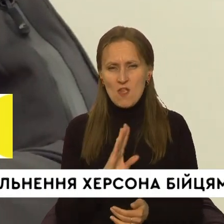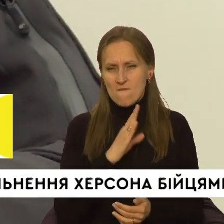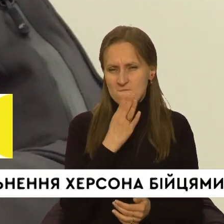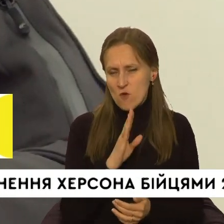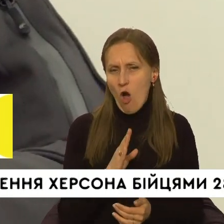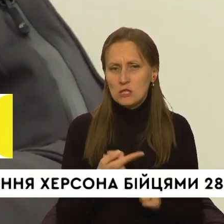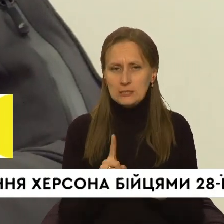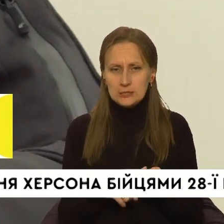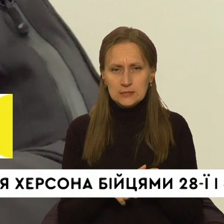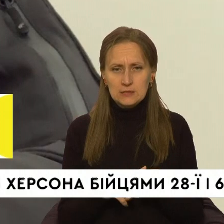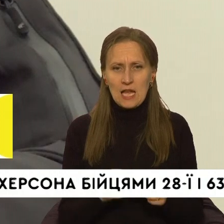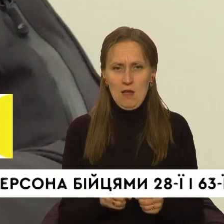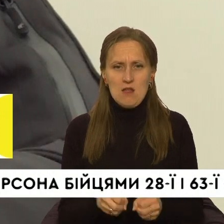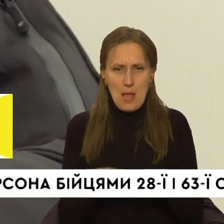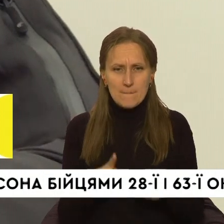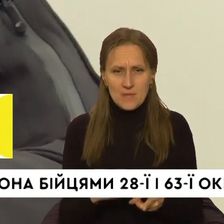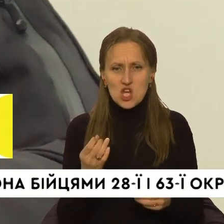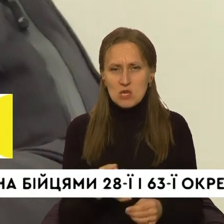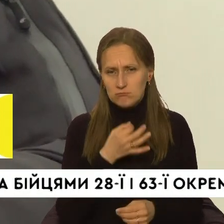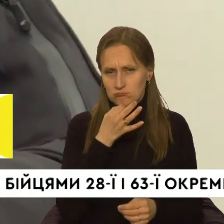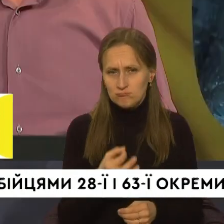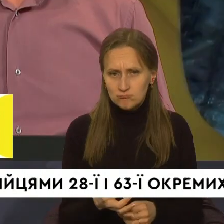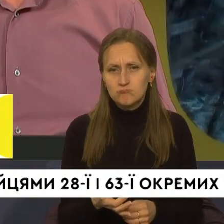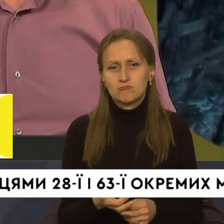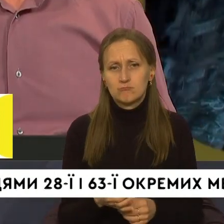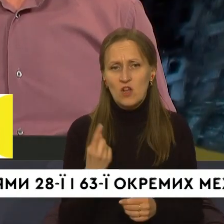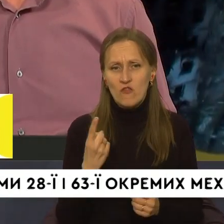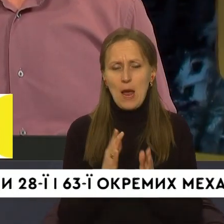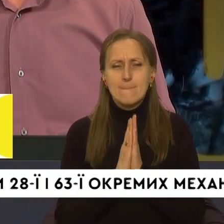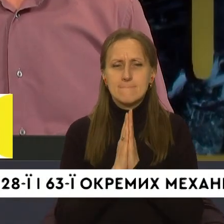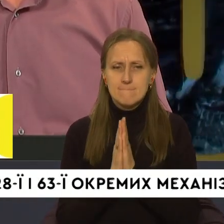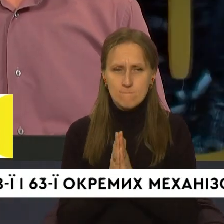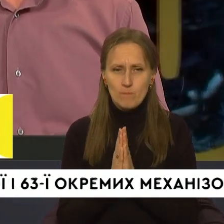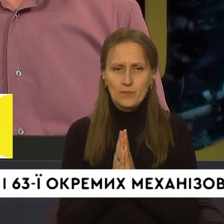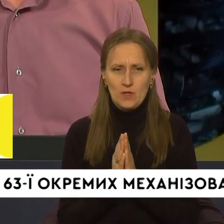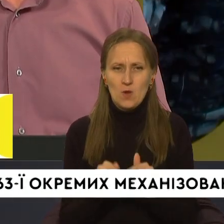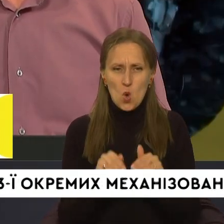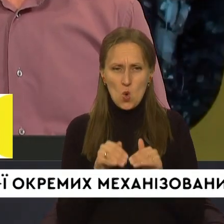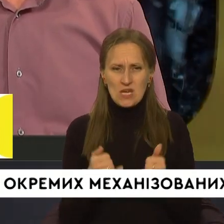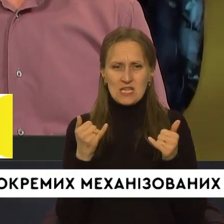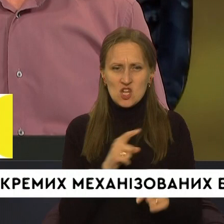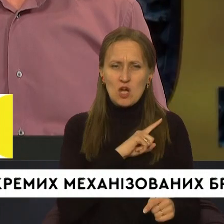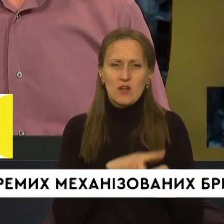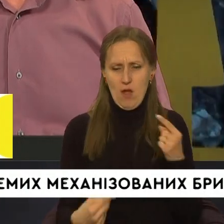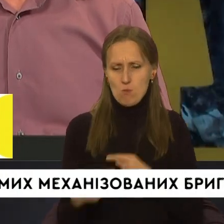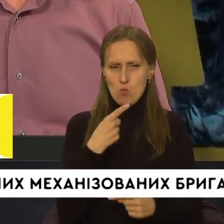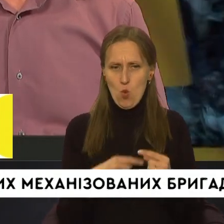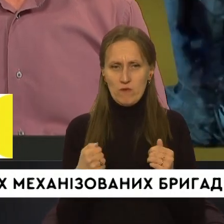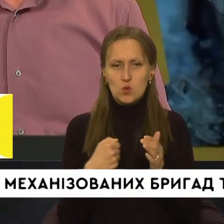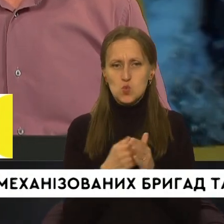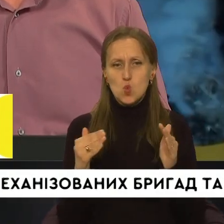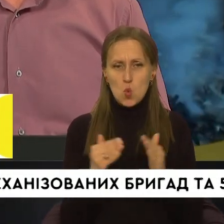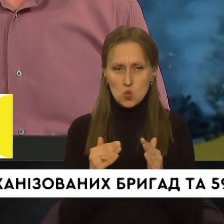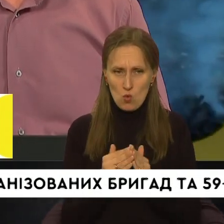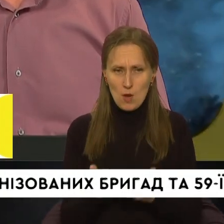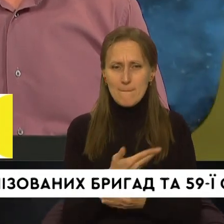це небезпечний. Ще раз наголошую, от, велике прохання утримати зараз від швидкого повернення додому.